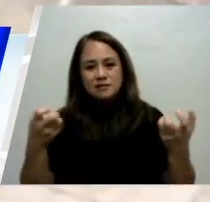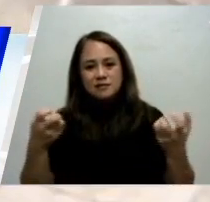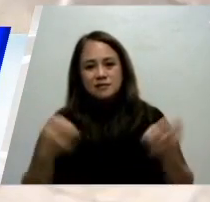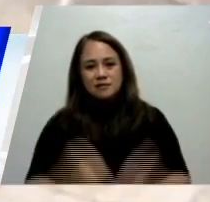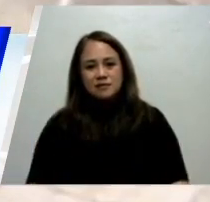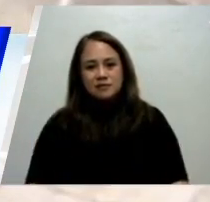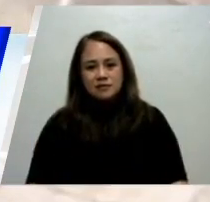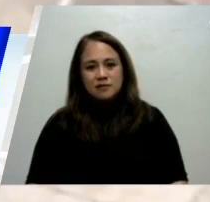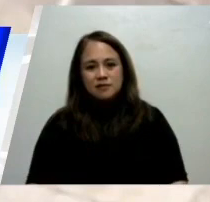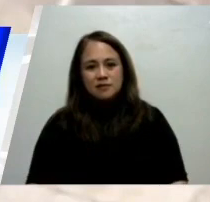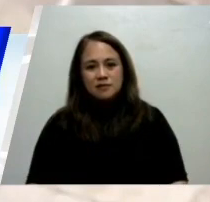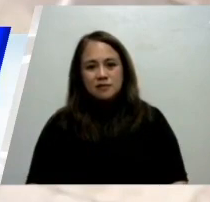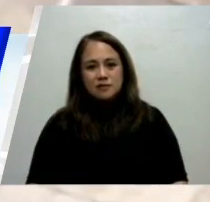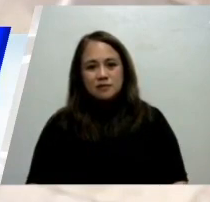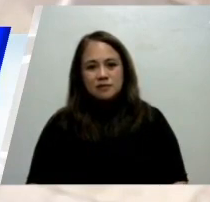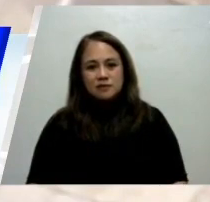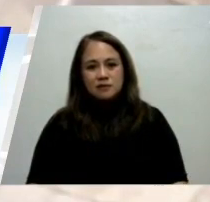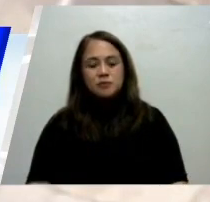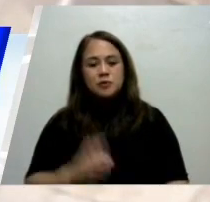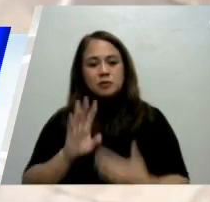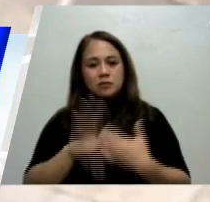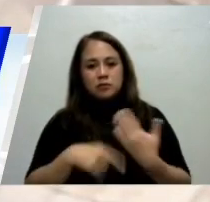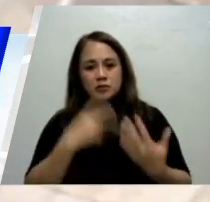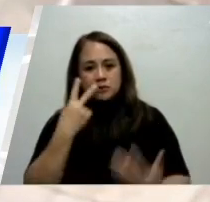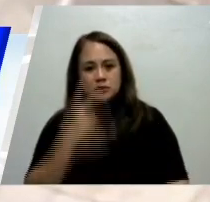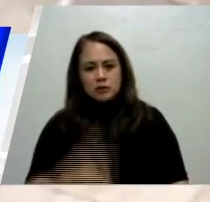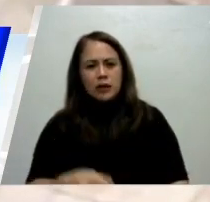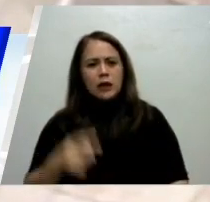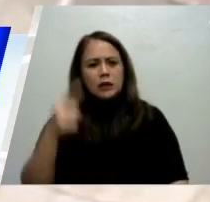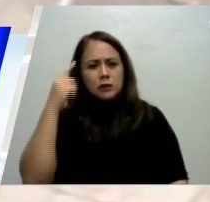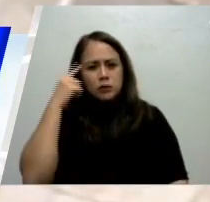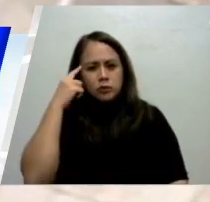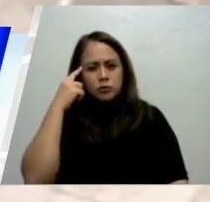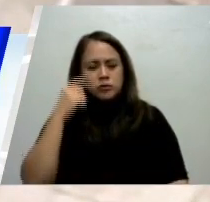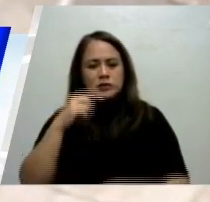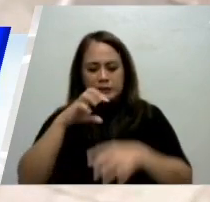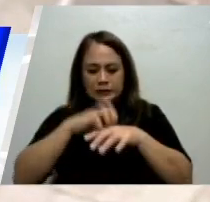nang bumalik ang may-ari sa aso, inisip nito na ninatngat